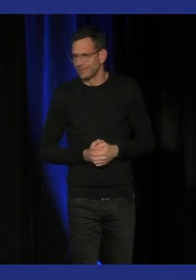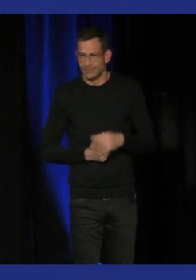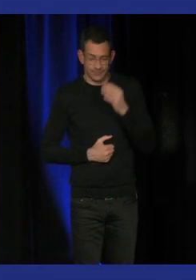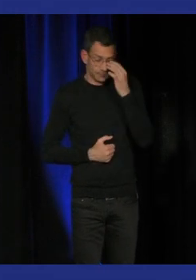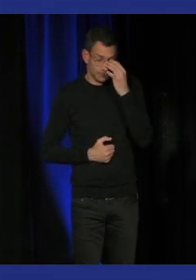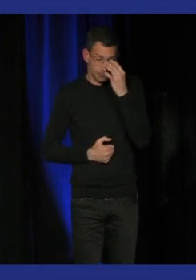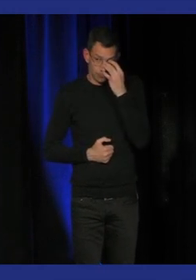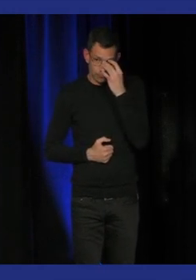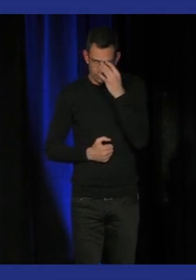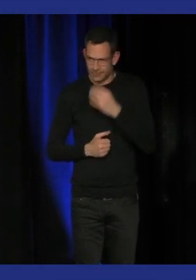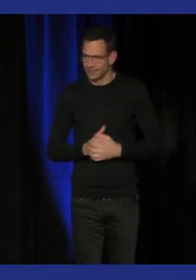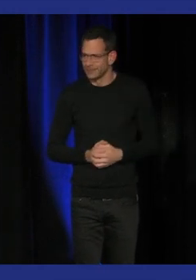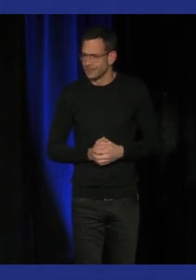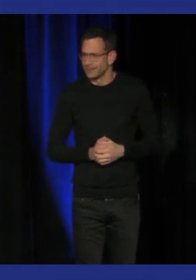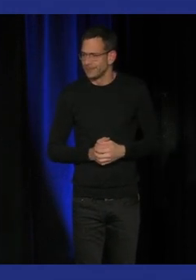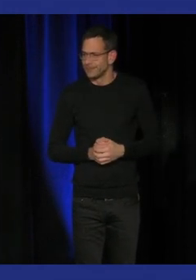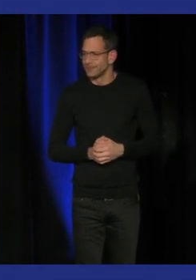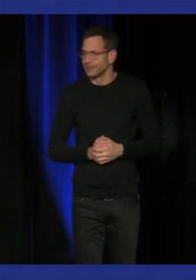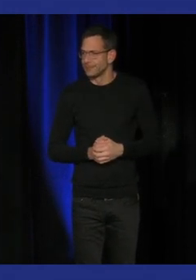On a deux questions devant.